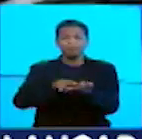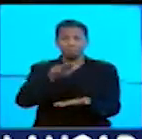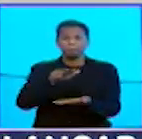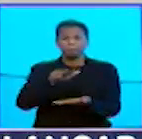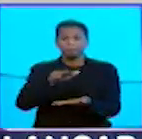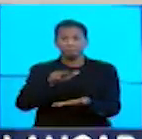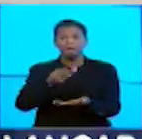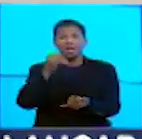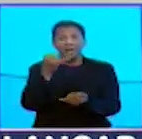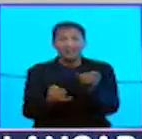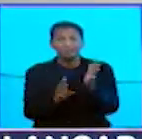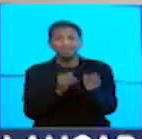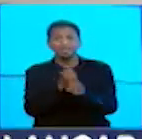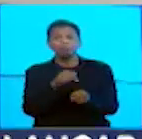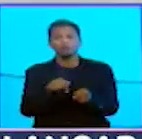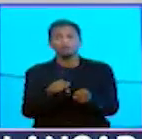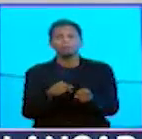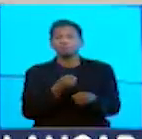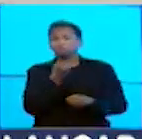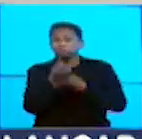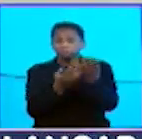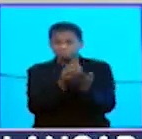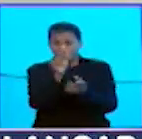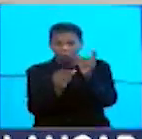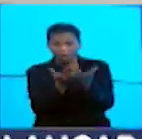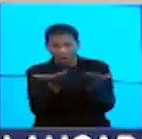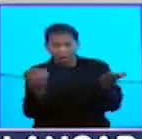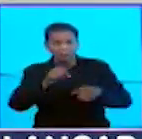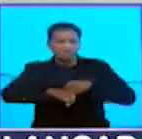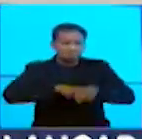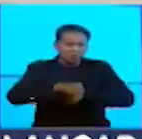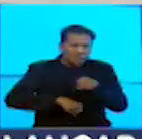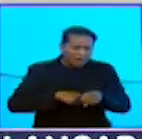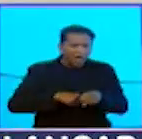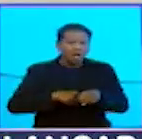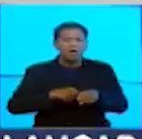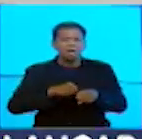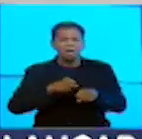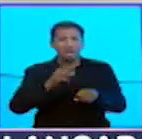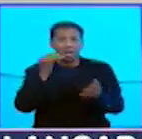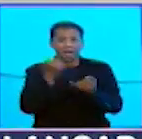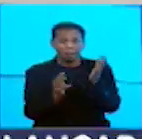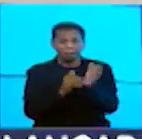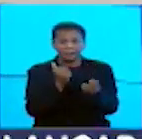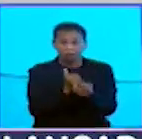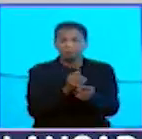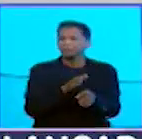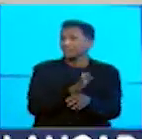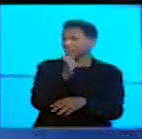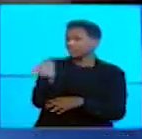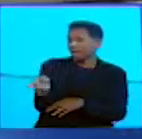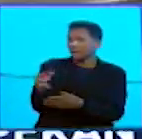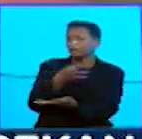pekan. Dihimbau untuk pesepeda atau pengendara yang melintas biasanya di akhir pekan ke mengarah Jenderal Sudirman ini